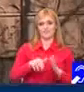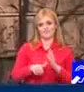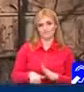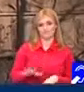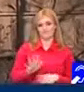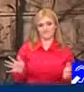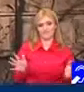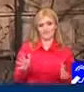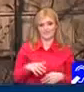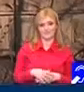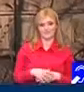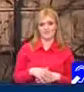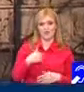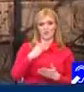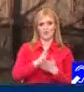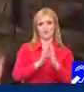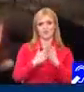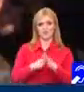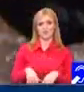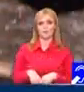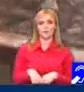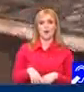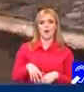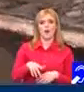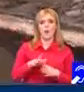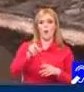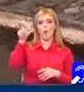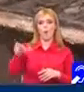stagnează. Am cartea Omul Duminicii, despre creația lui Grigore Viero,